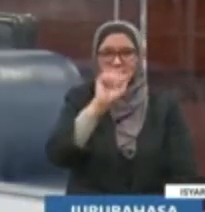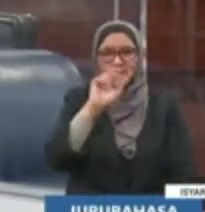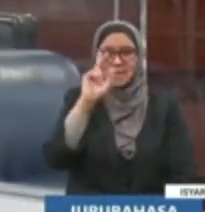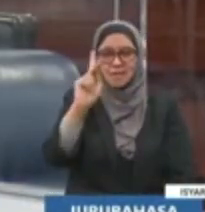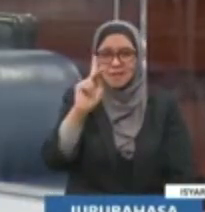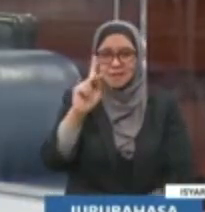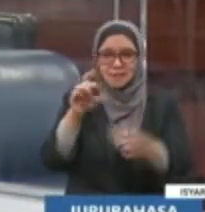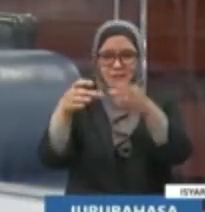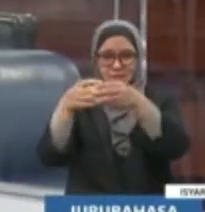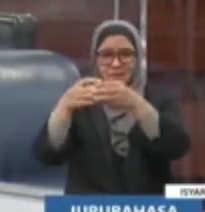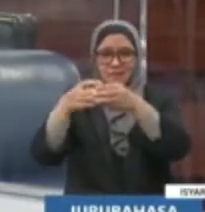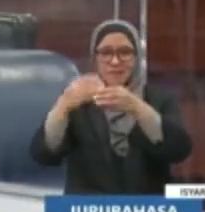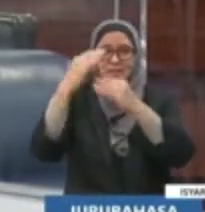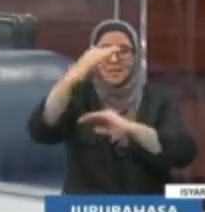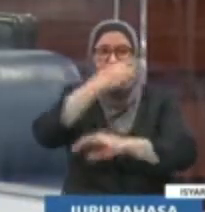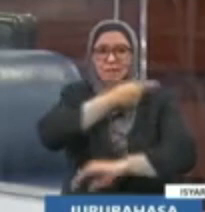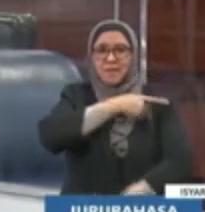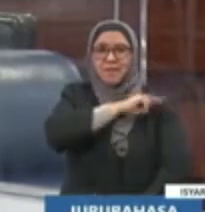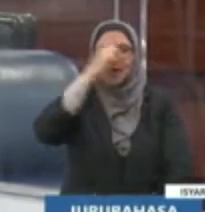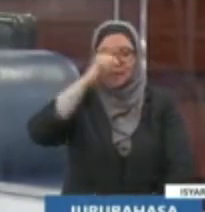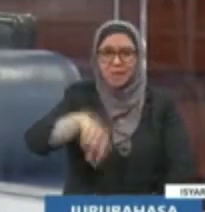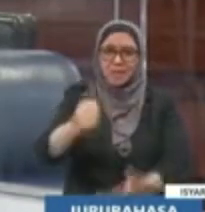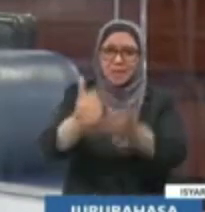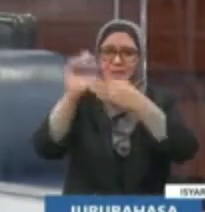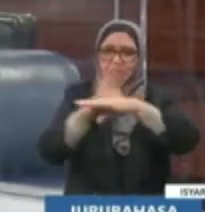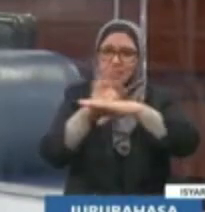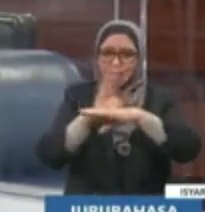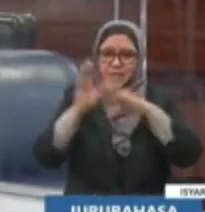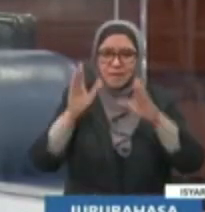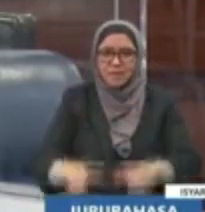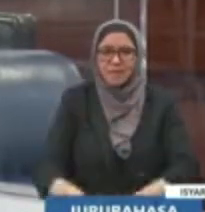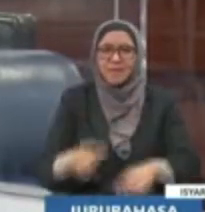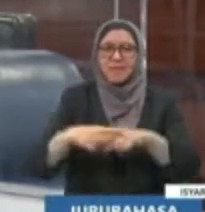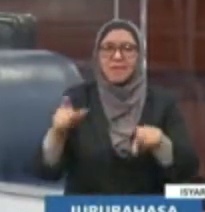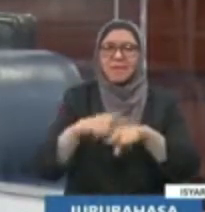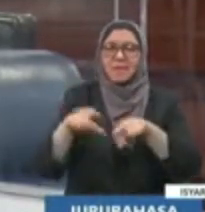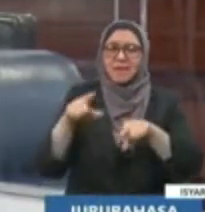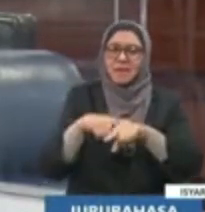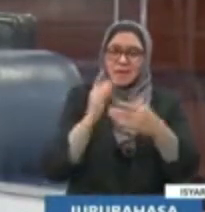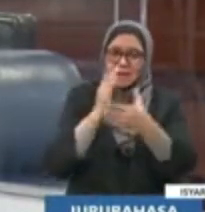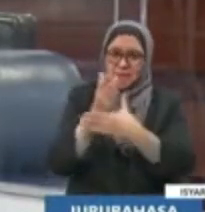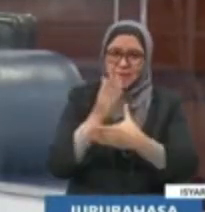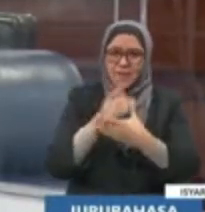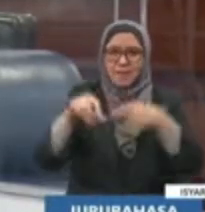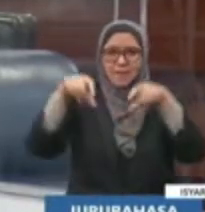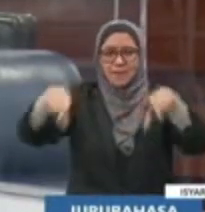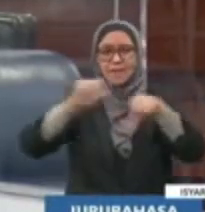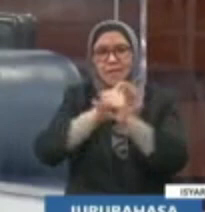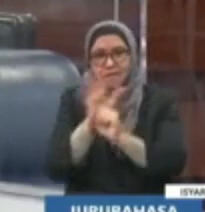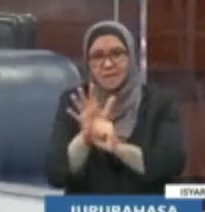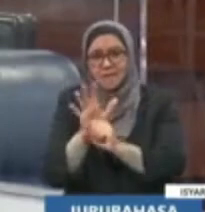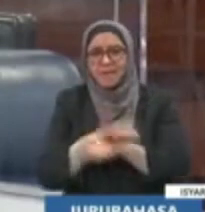bagi membantu usahawan pasca pandemik COVID-19. Melalui pembentukan task force, pihak kementerian sedang mengambil